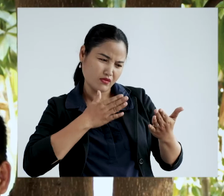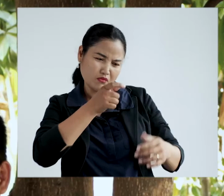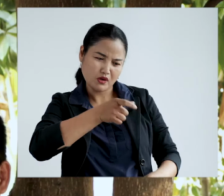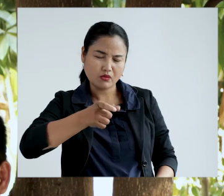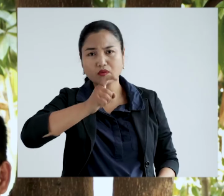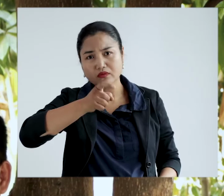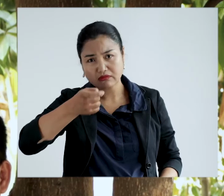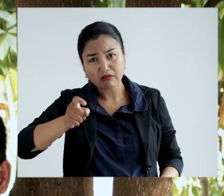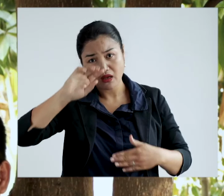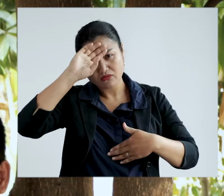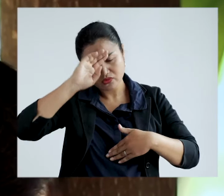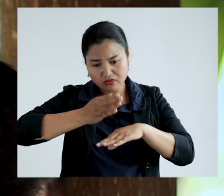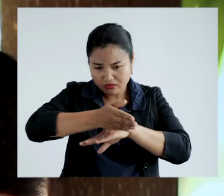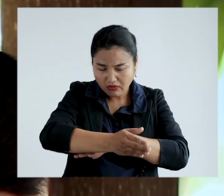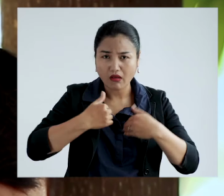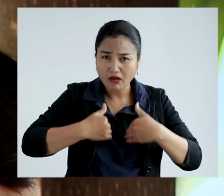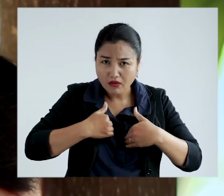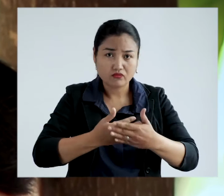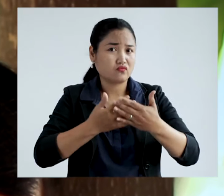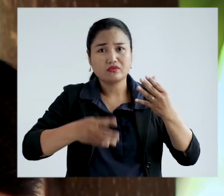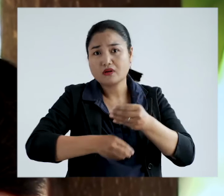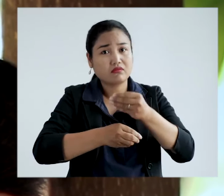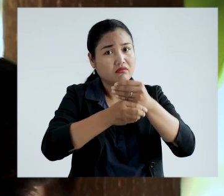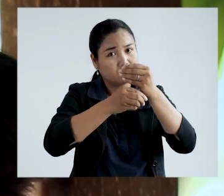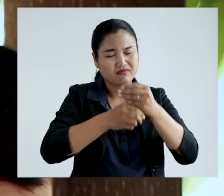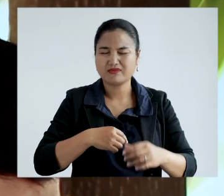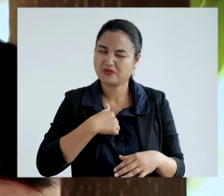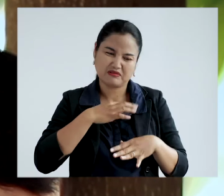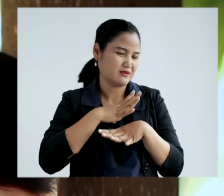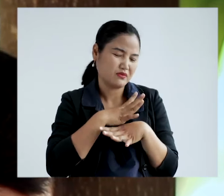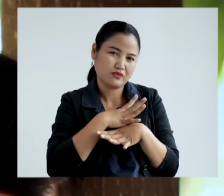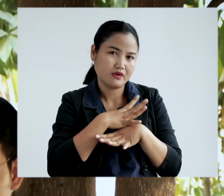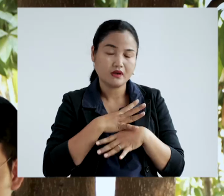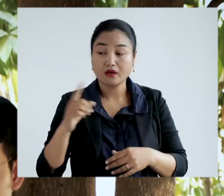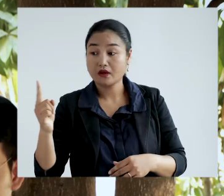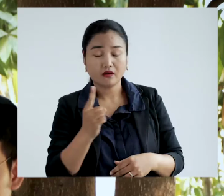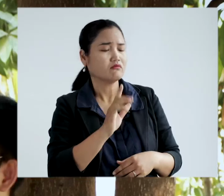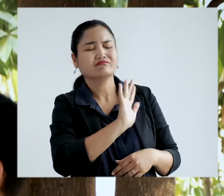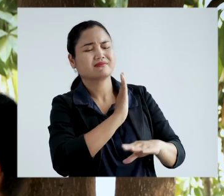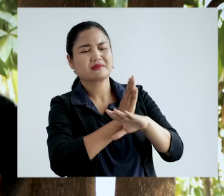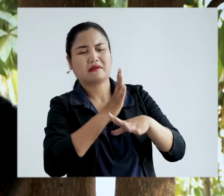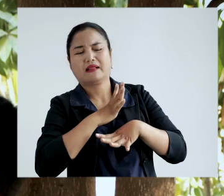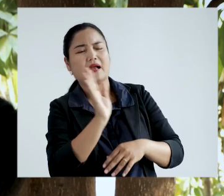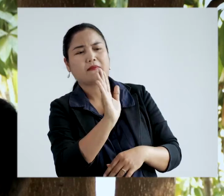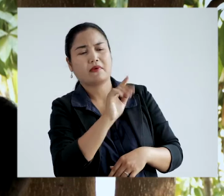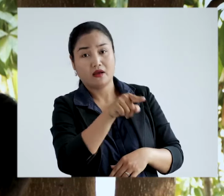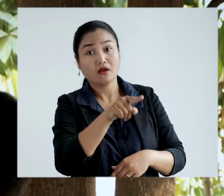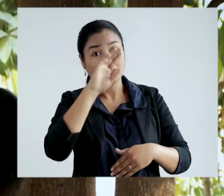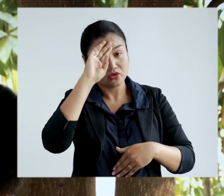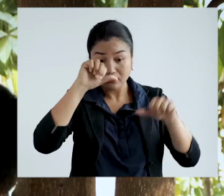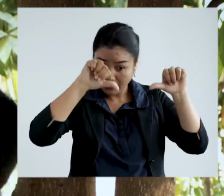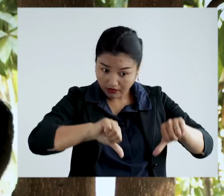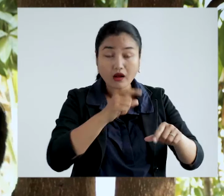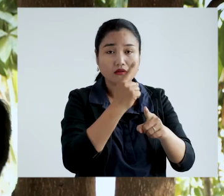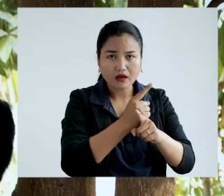มีเนี่ยสลับมันฉลองจมูกโควิดดับผมบุญฉลองเตยฉลองเตยแค่เนี่ยกูคลายดอลไล กูคลายยาบองใส่ห้าจมูกนั่งอ่ะวิกายส